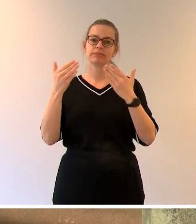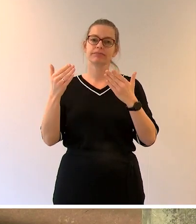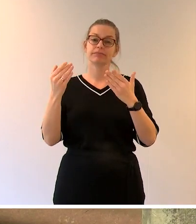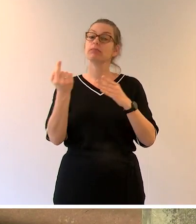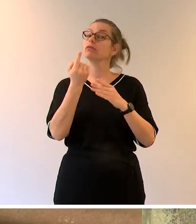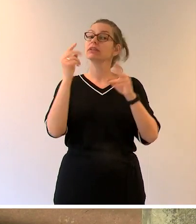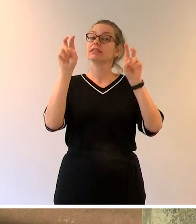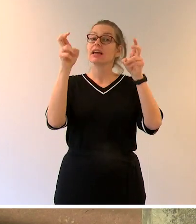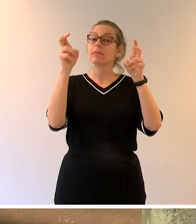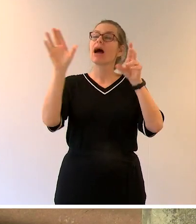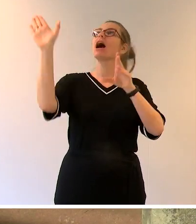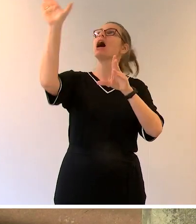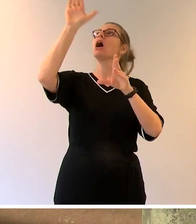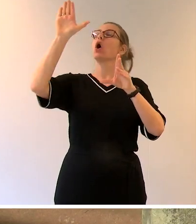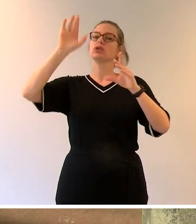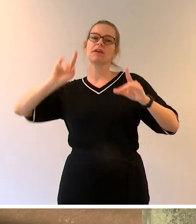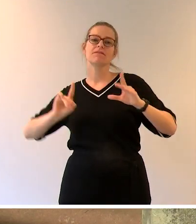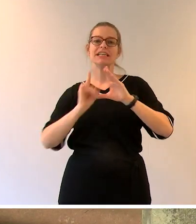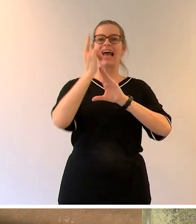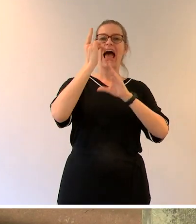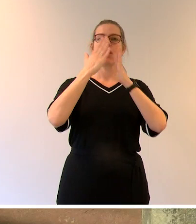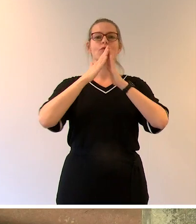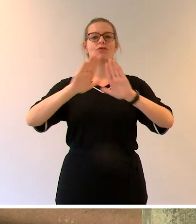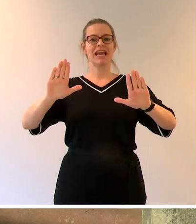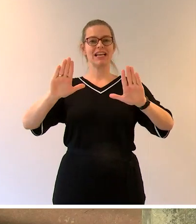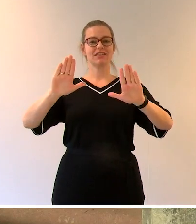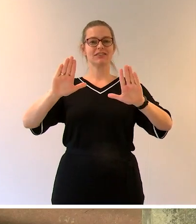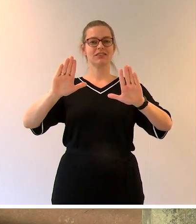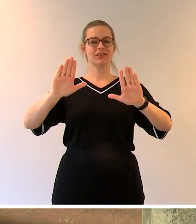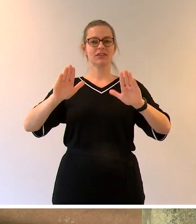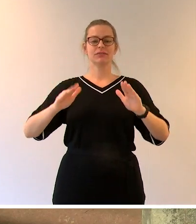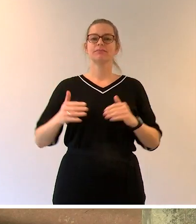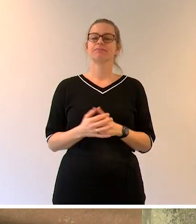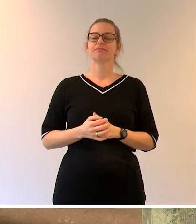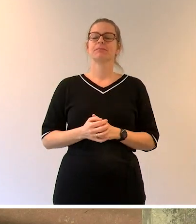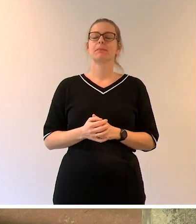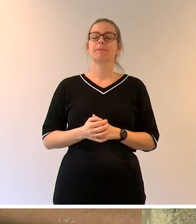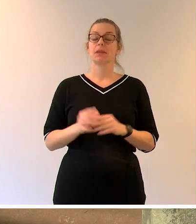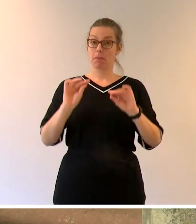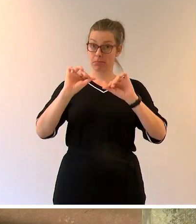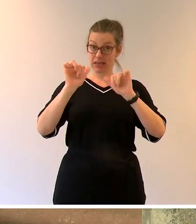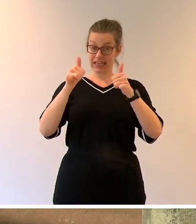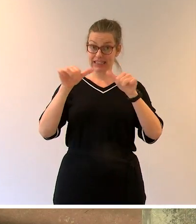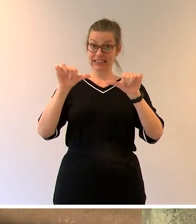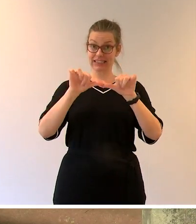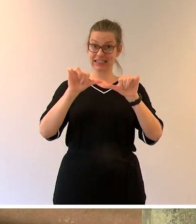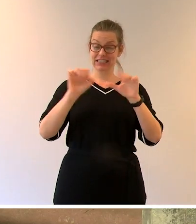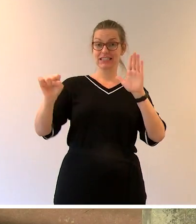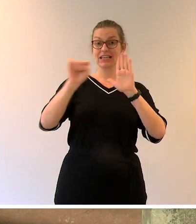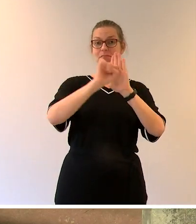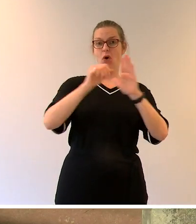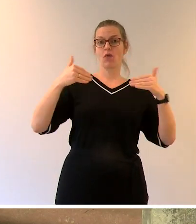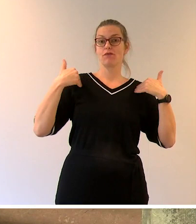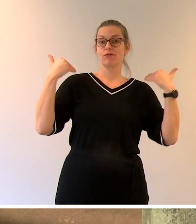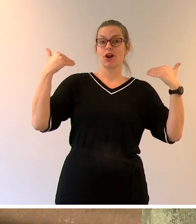over het thema Gods finale vredesoffensief. We beginnen de dienst en als symbool van de vreugde en het licht